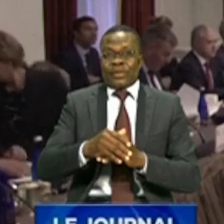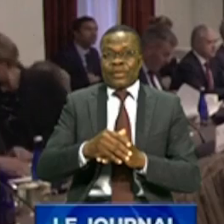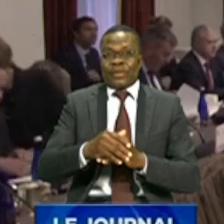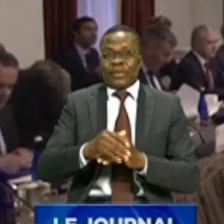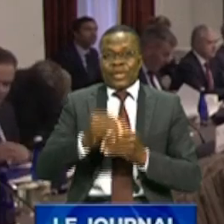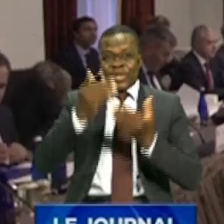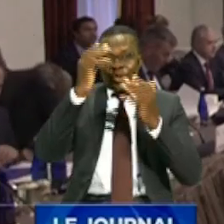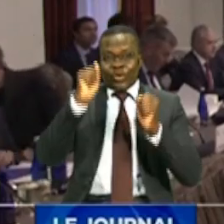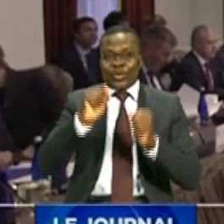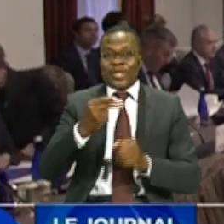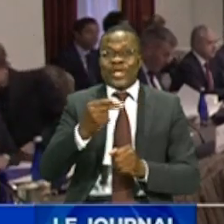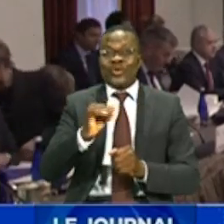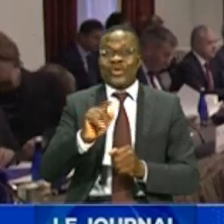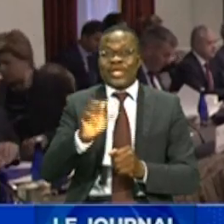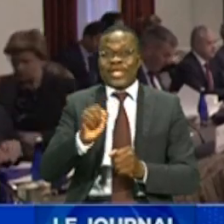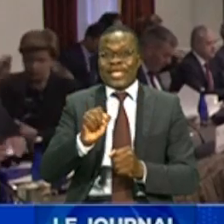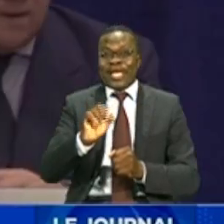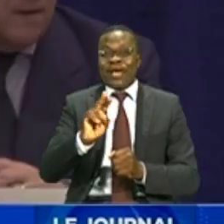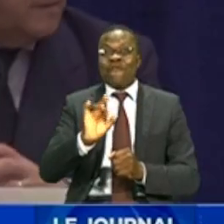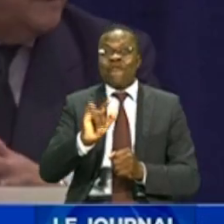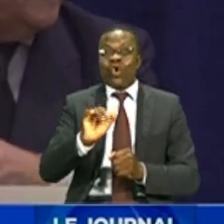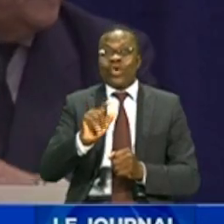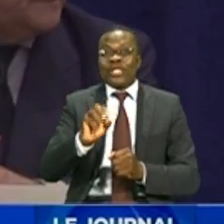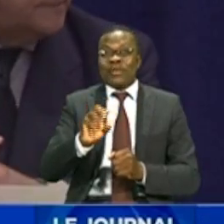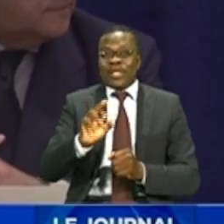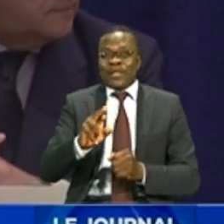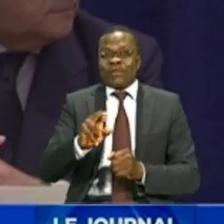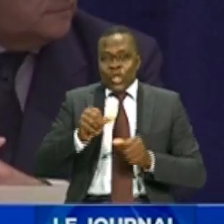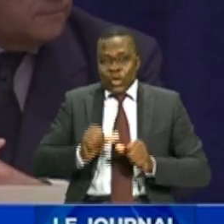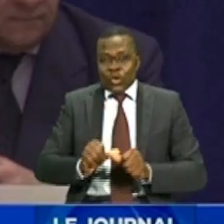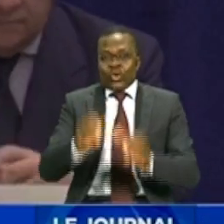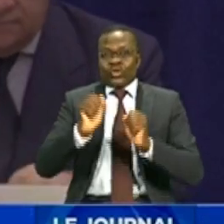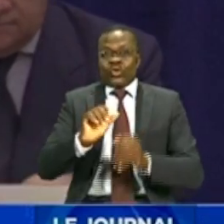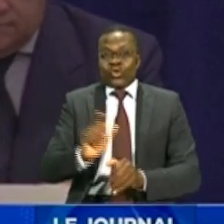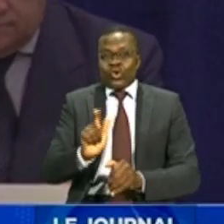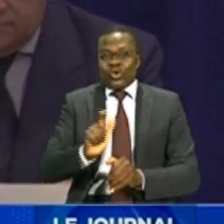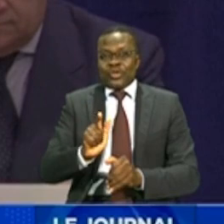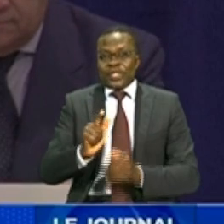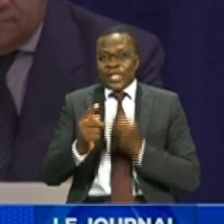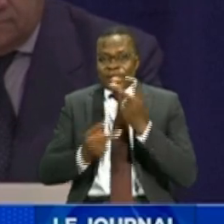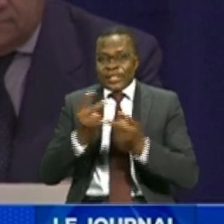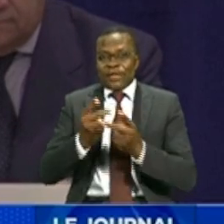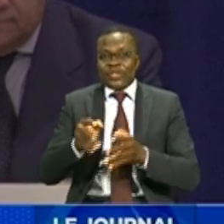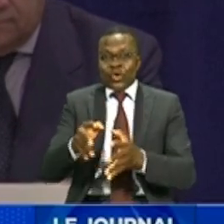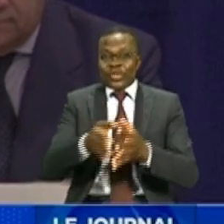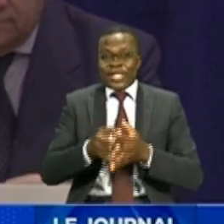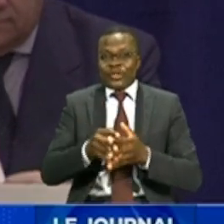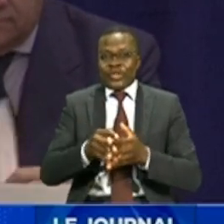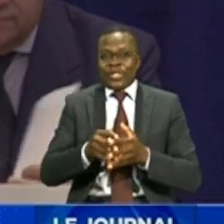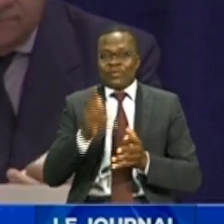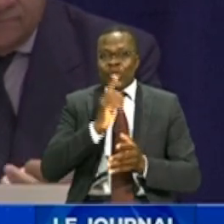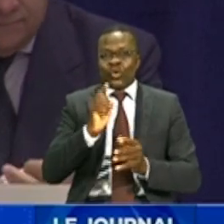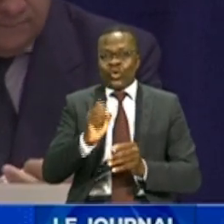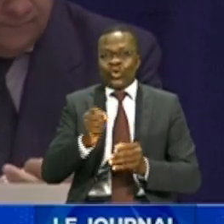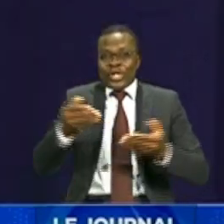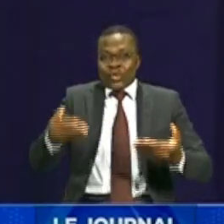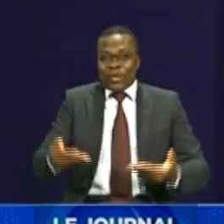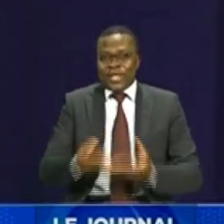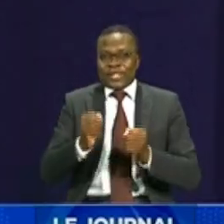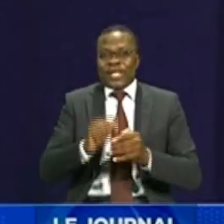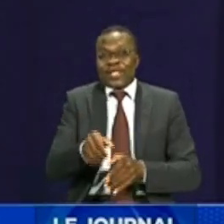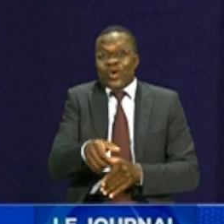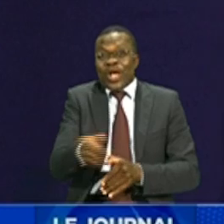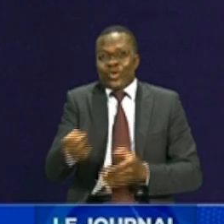Le président ukrainien Volodymyr Zelensky poursuit ce lundi sa visite aux États-Unis où il doit présenter à